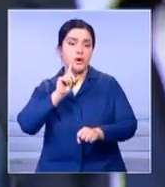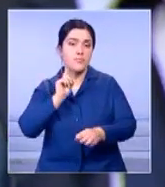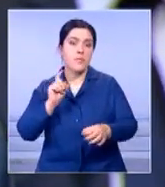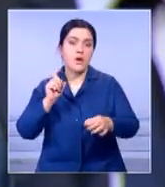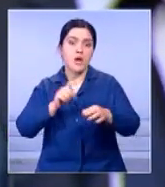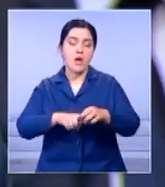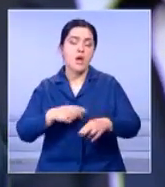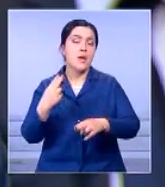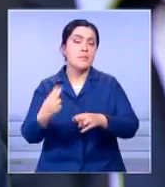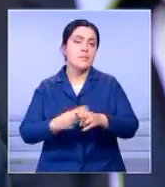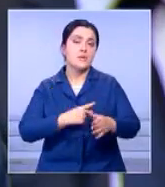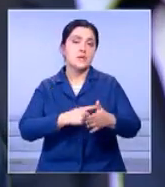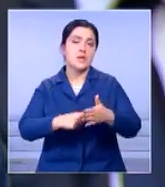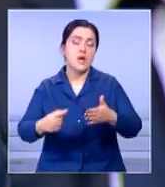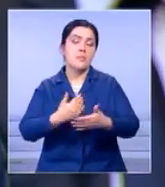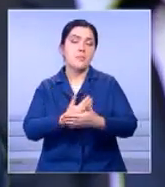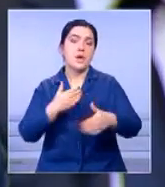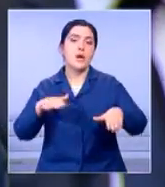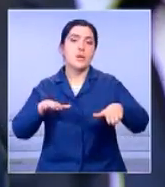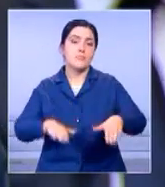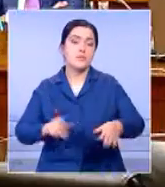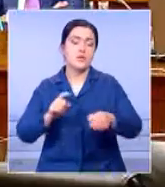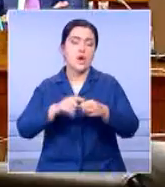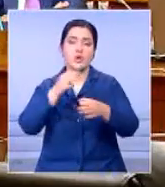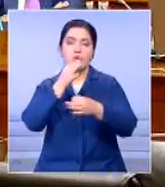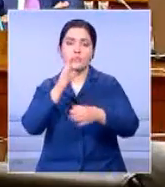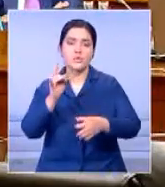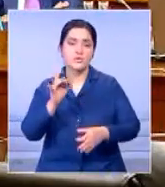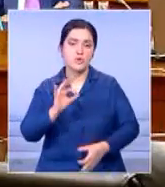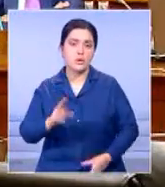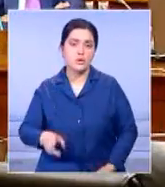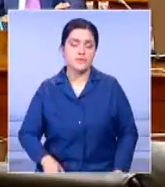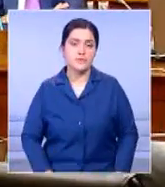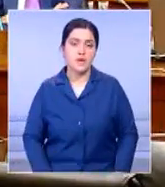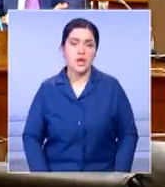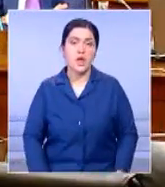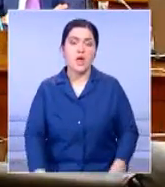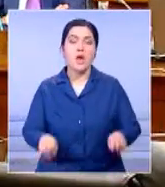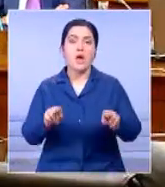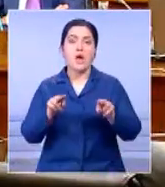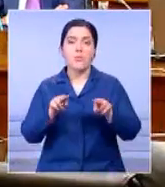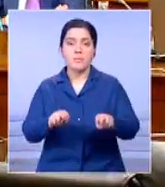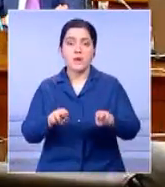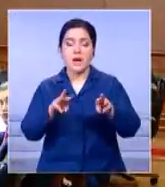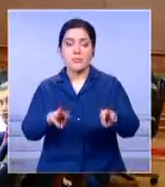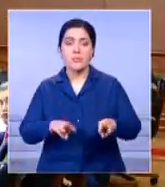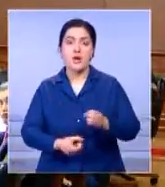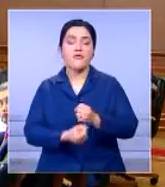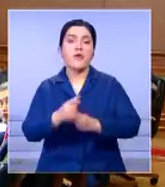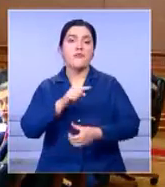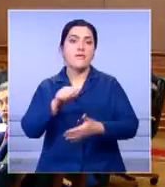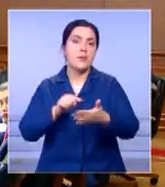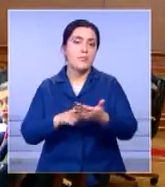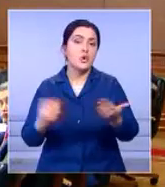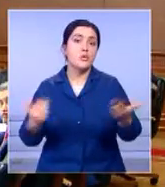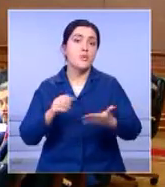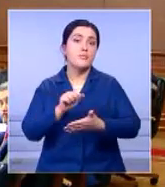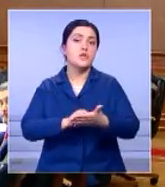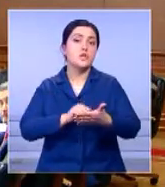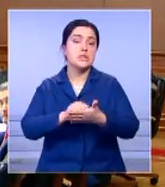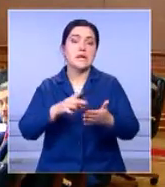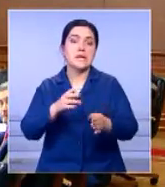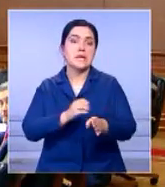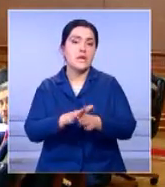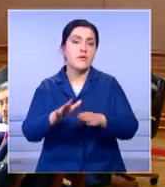без снятия с прежнего места регистрации на любой срок. У премьера также возникли вопросы о том, по какой причине в стране